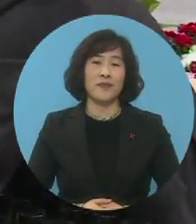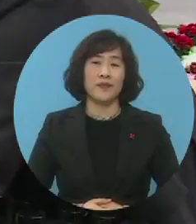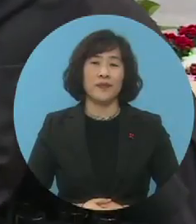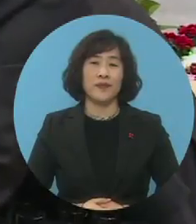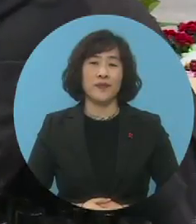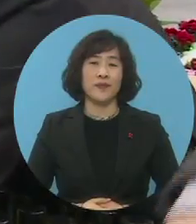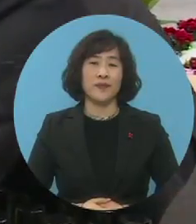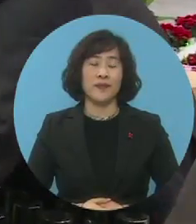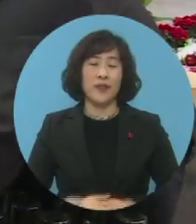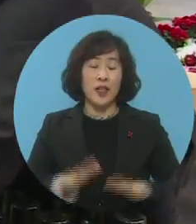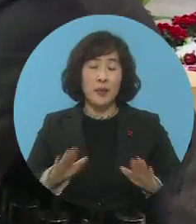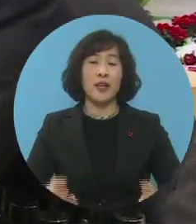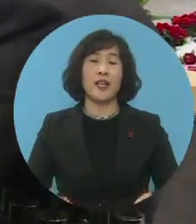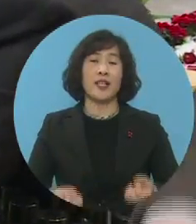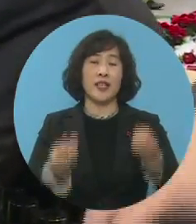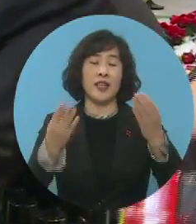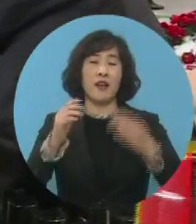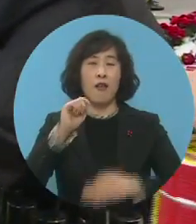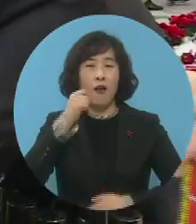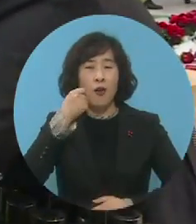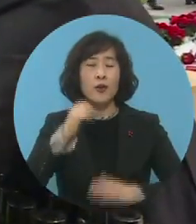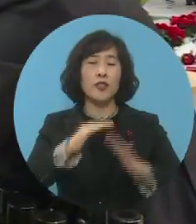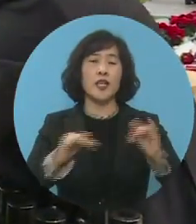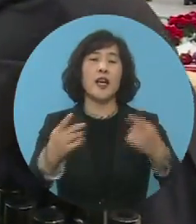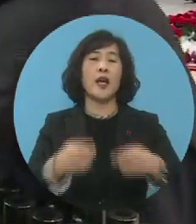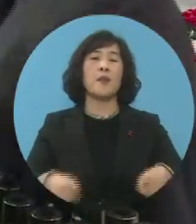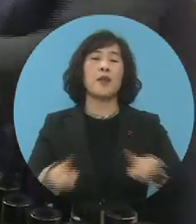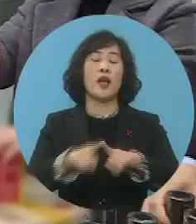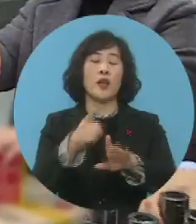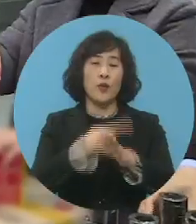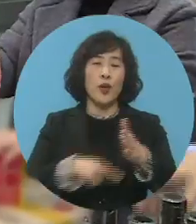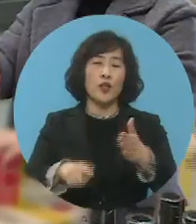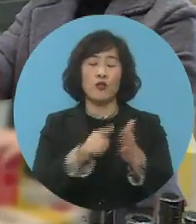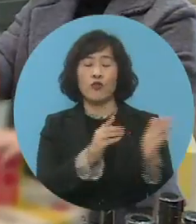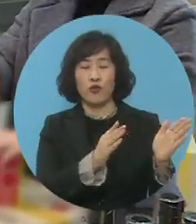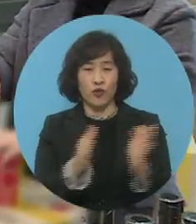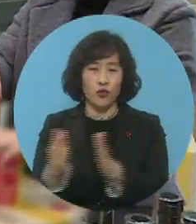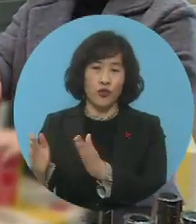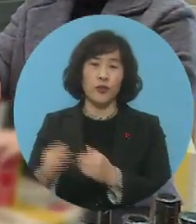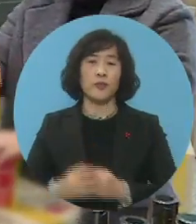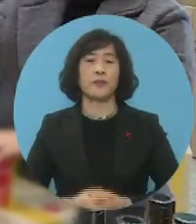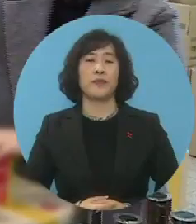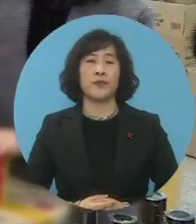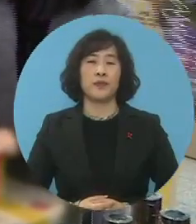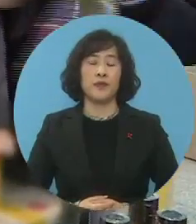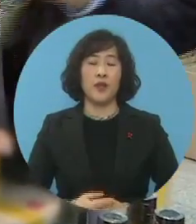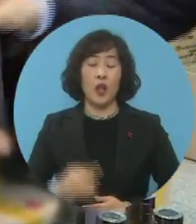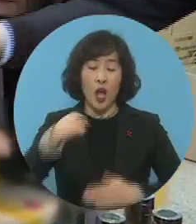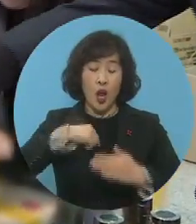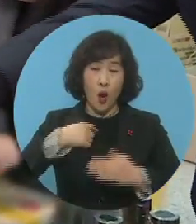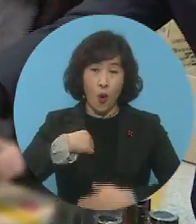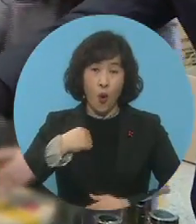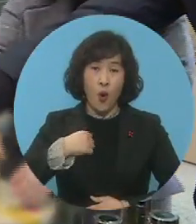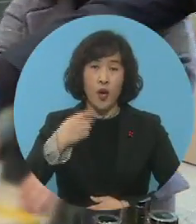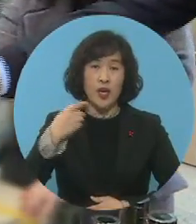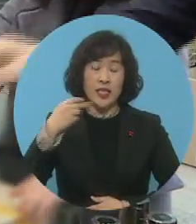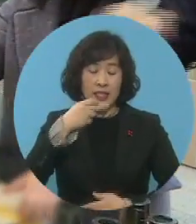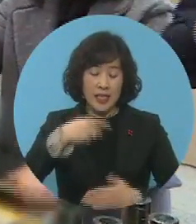담아 포장했습니다. 행복 상자는 전라남도 공직자들이 다달이 모은 봉급 짜투리로